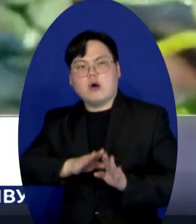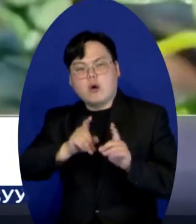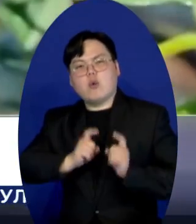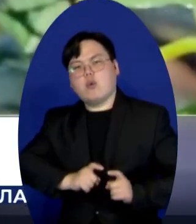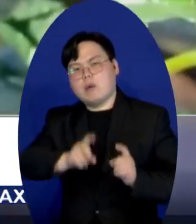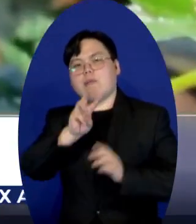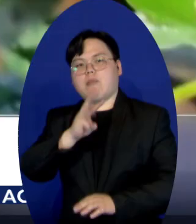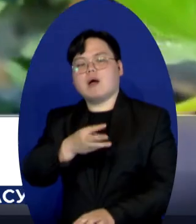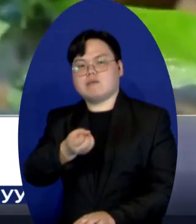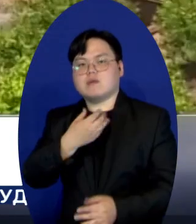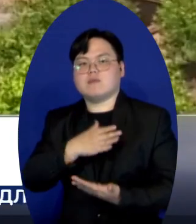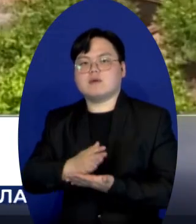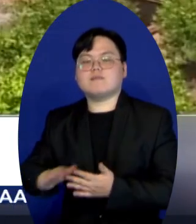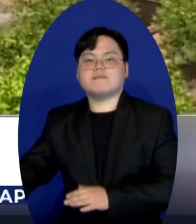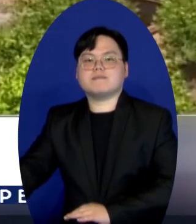газраас мөн анхааруулсан байна.